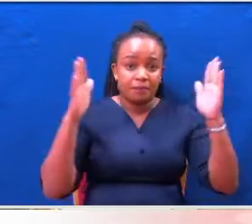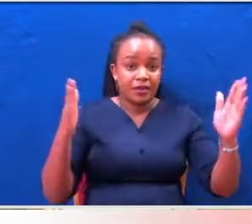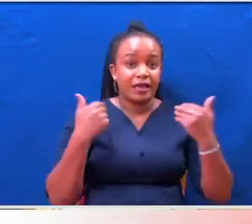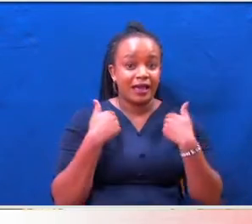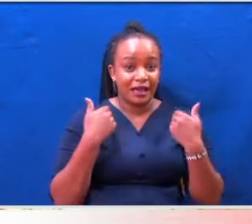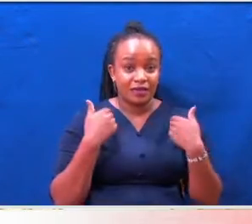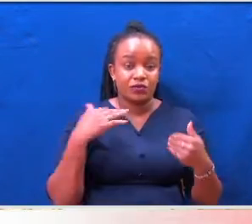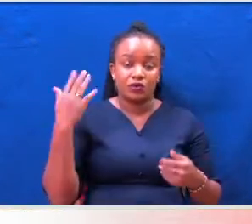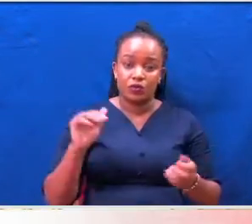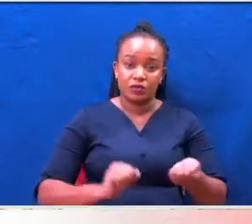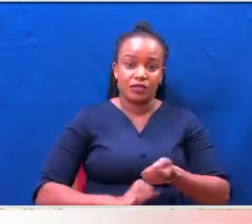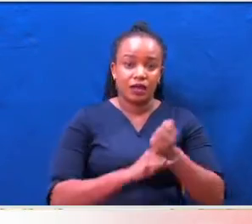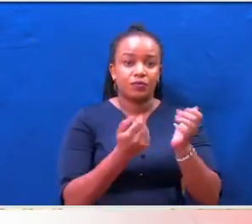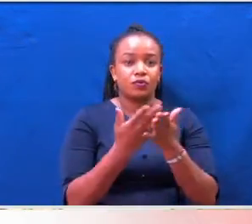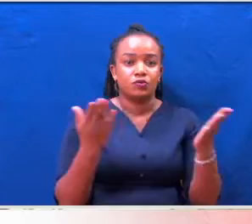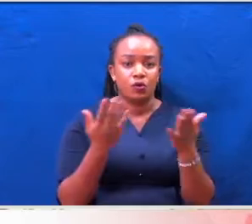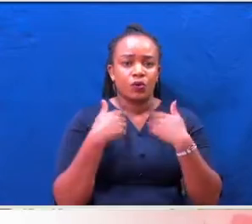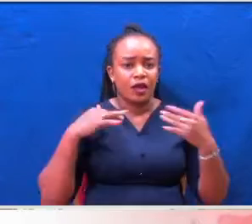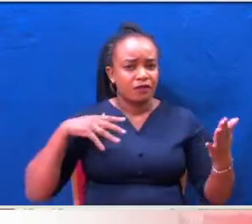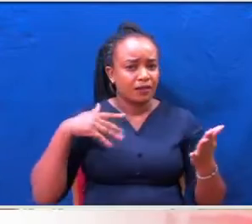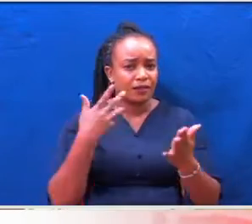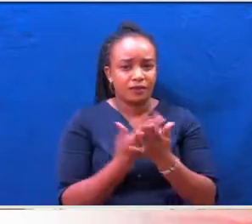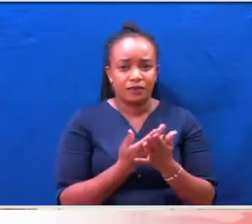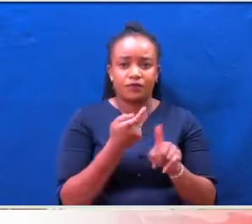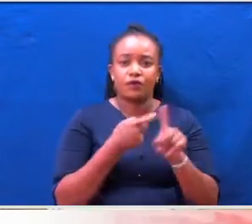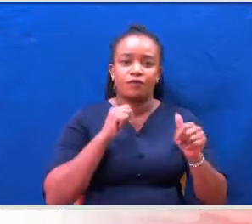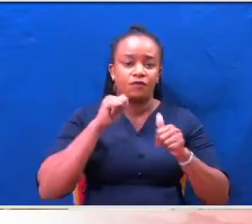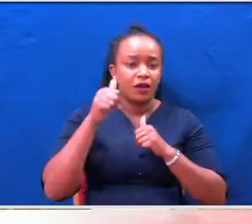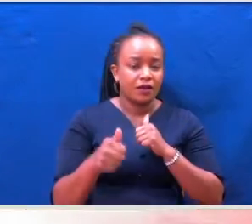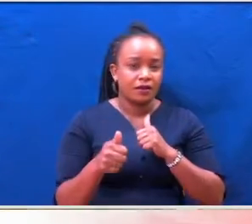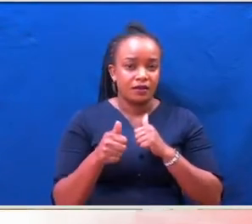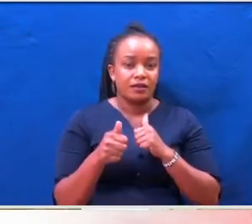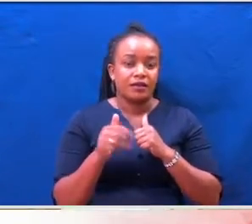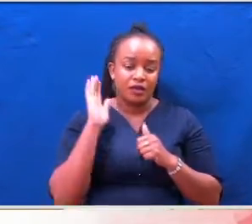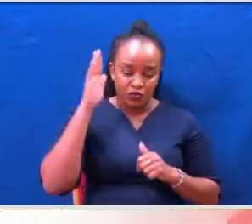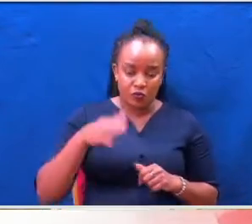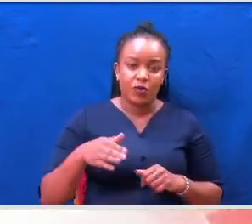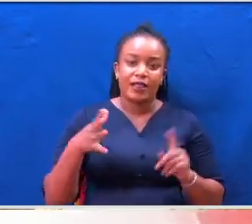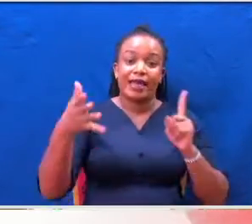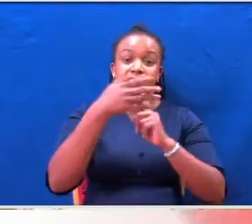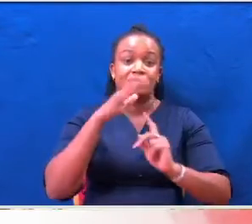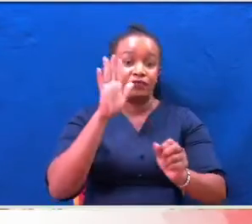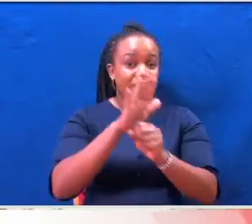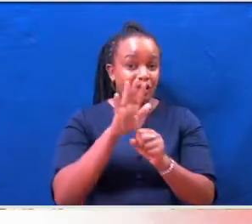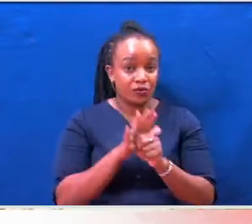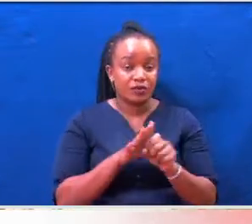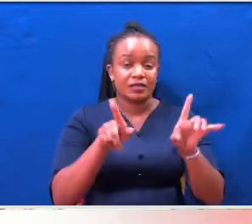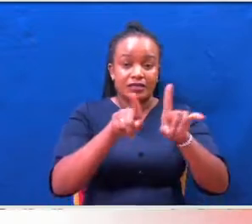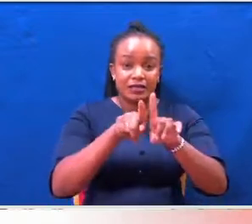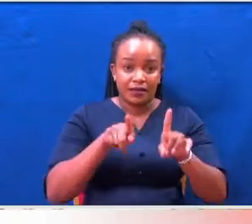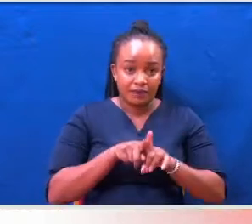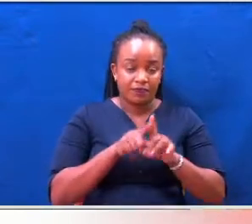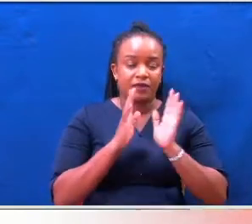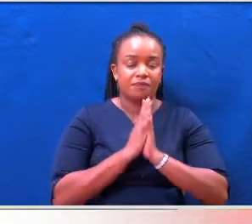violence, tutakushikilia. Tumetoka mbali Mheshimiwa Masharia, tumetoka mbali, tuko mbali na tunaenda mbali na wewe, na mimi nataka kukuombea baraka